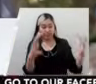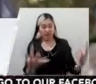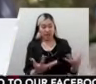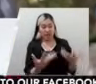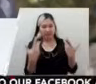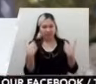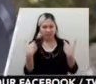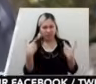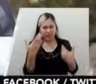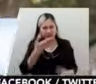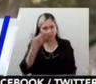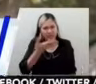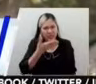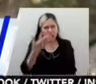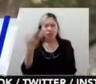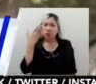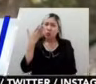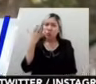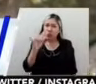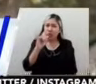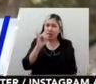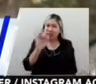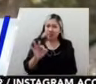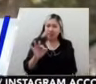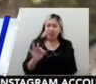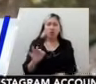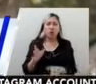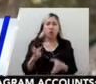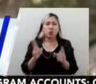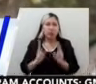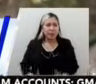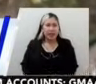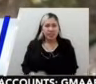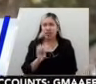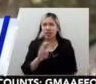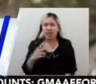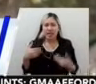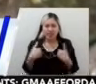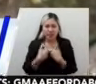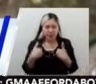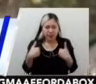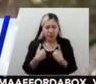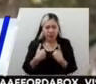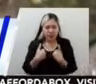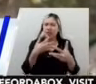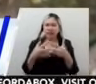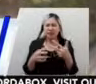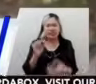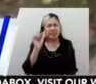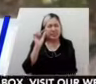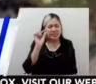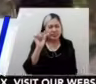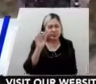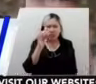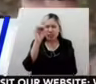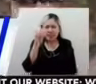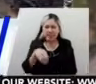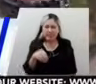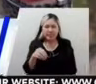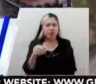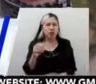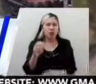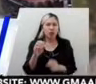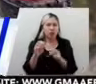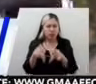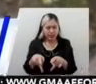kung tao ba o patay ba na hayop. Maski ang chance natin is maliit na nandyan, ganun pa rin, kailan manigurado tayo. Kung lalakas talaga yung